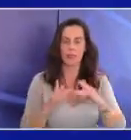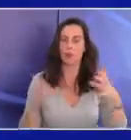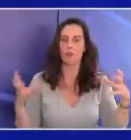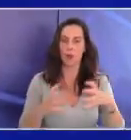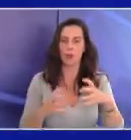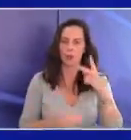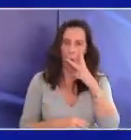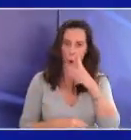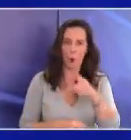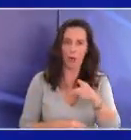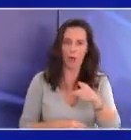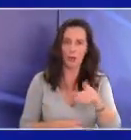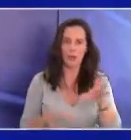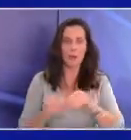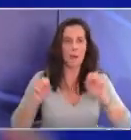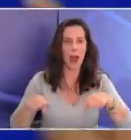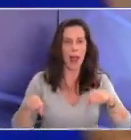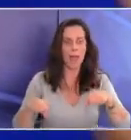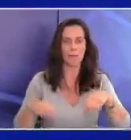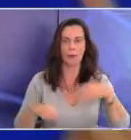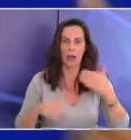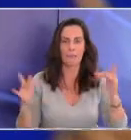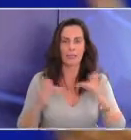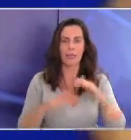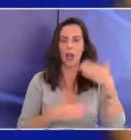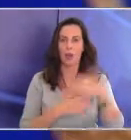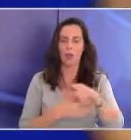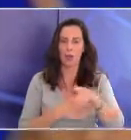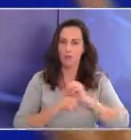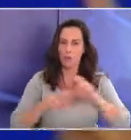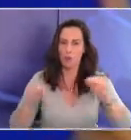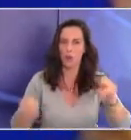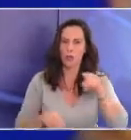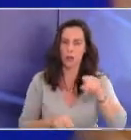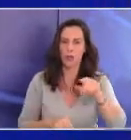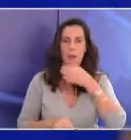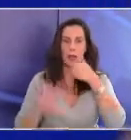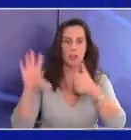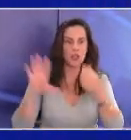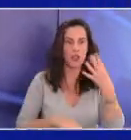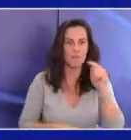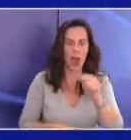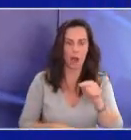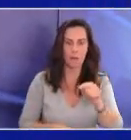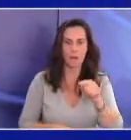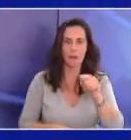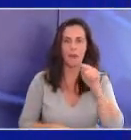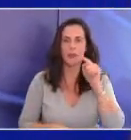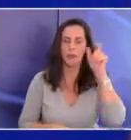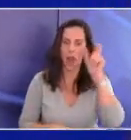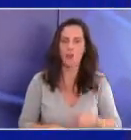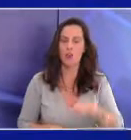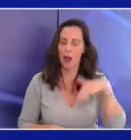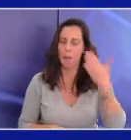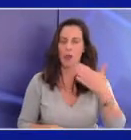הקבוצה ונצפתה על הדשא עם הבעלים לאחר משחק ליגה. לאחרונה נפוצו שמועות כאילו רייס בת ה-64 תהיה הקומישנר הבאה